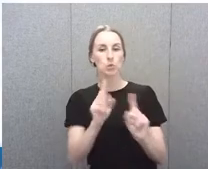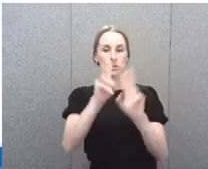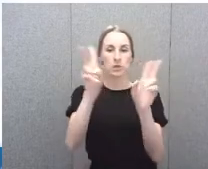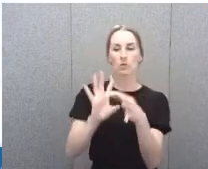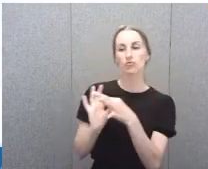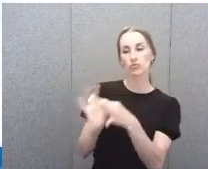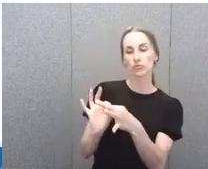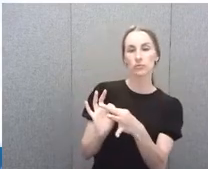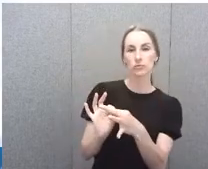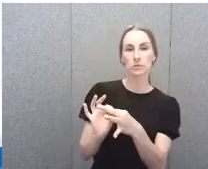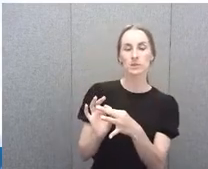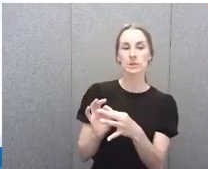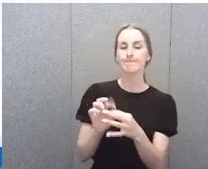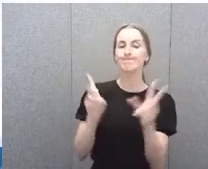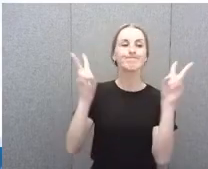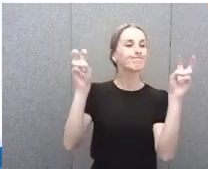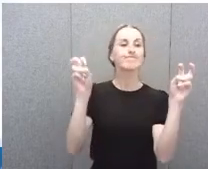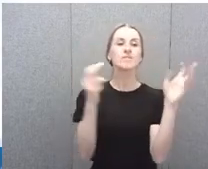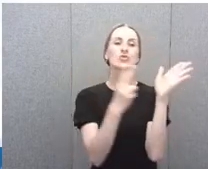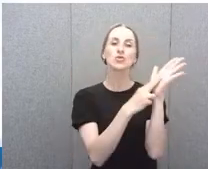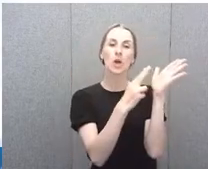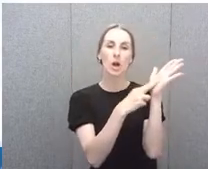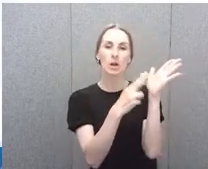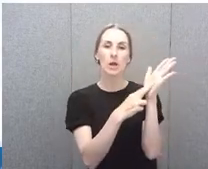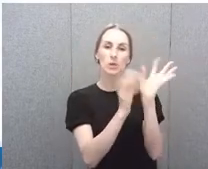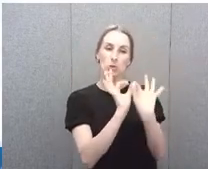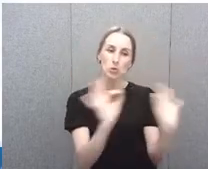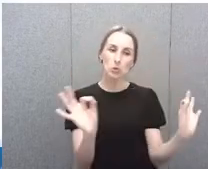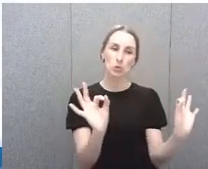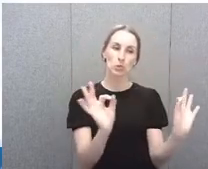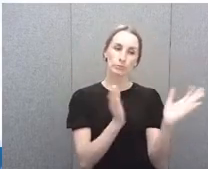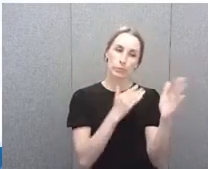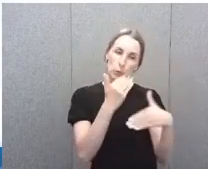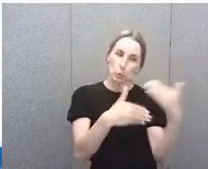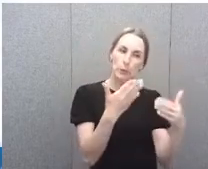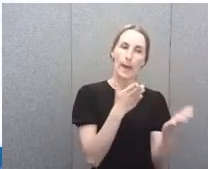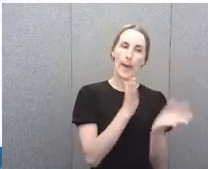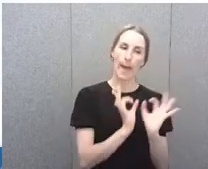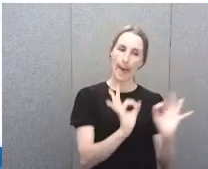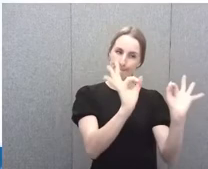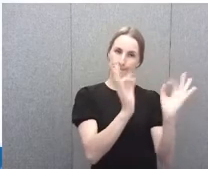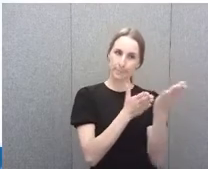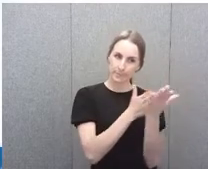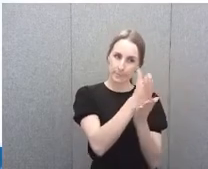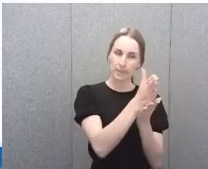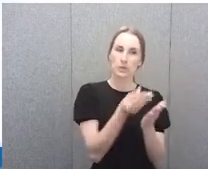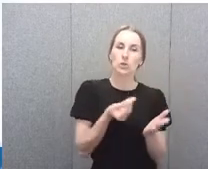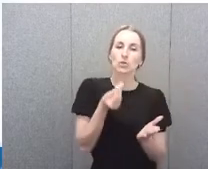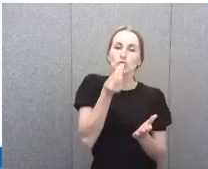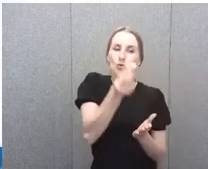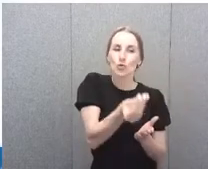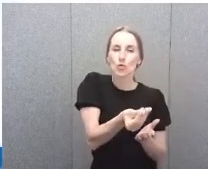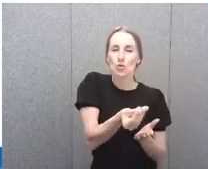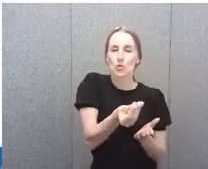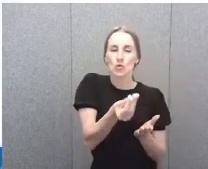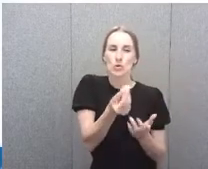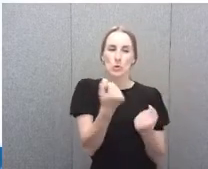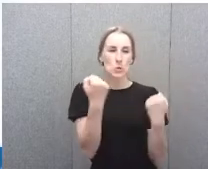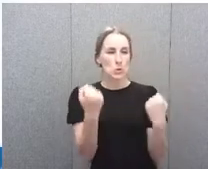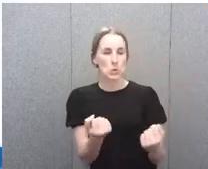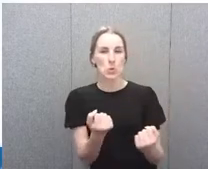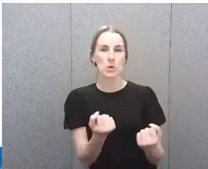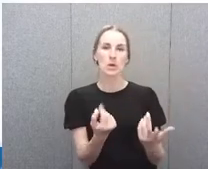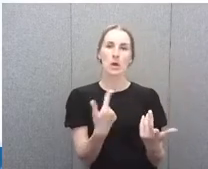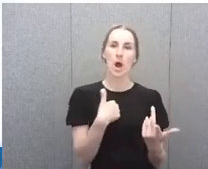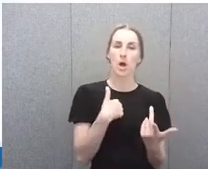международные связи, права человека и безопасность, мне кажется, это сигнал того, что мы двигаемся в правильном направлении.